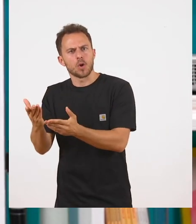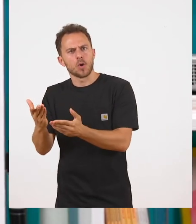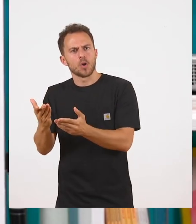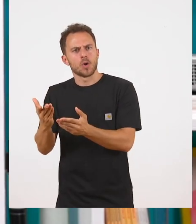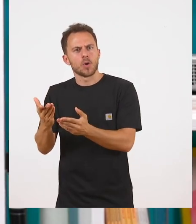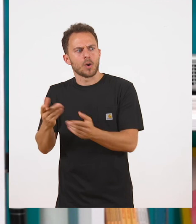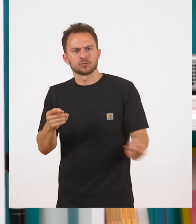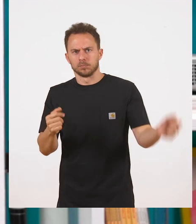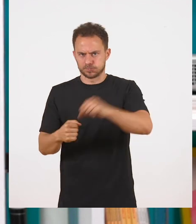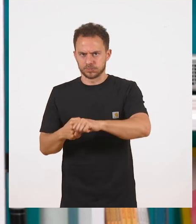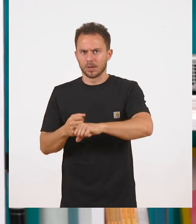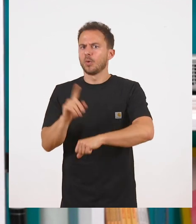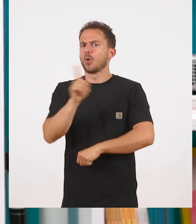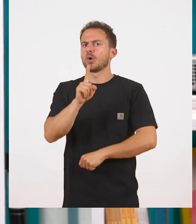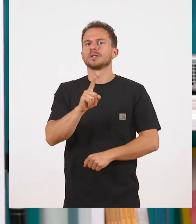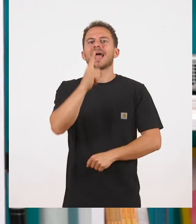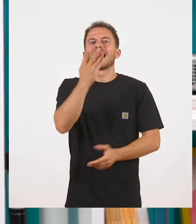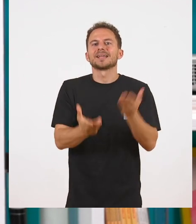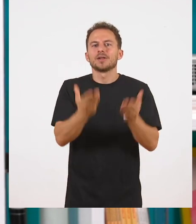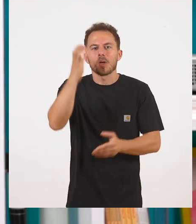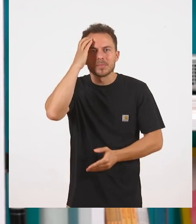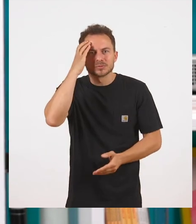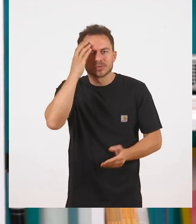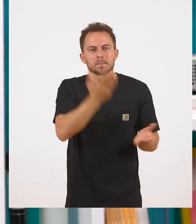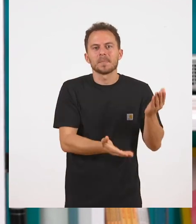λάθος. Μίλησα για ένα κιλό. Έχουν την ίδια μάζα.